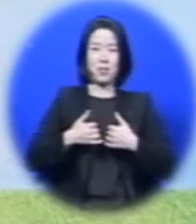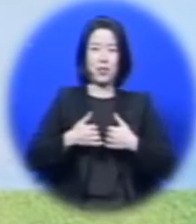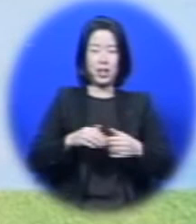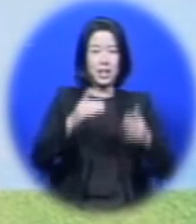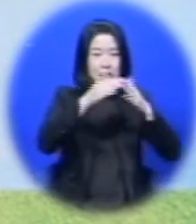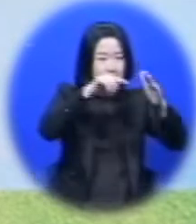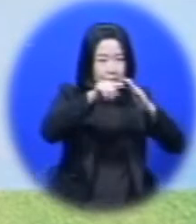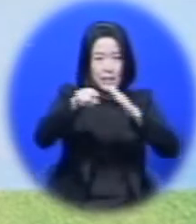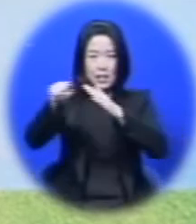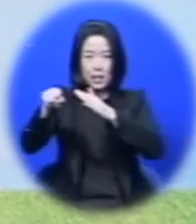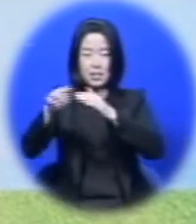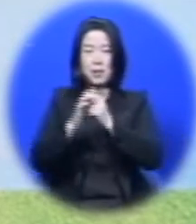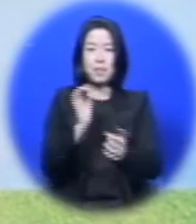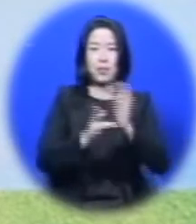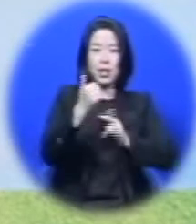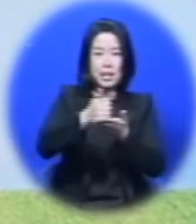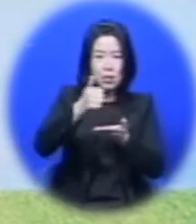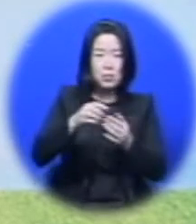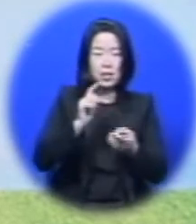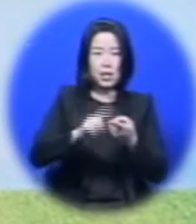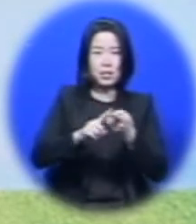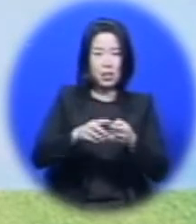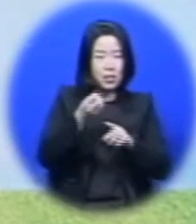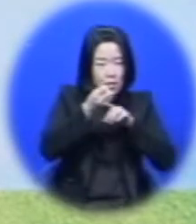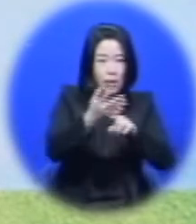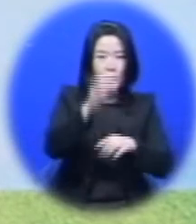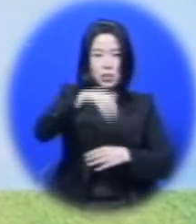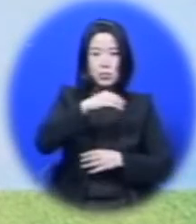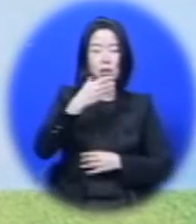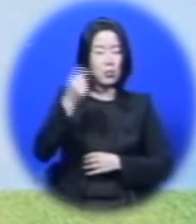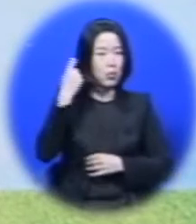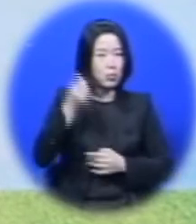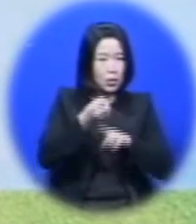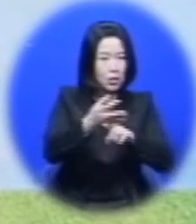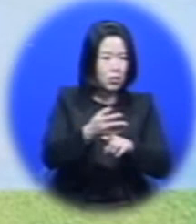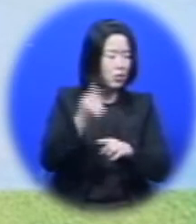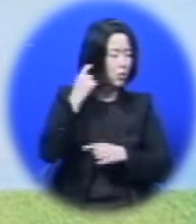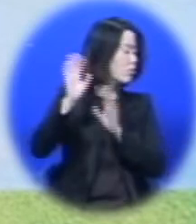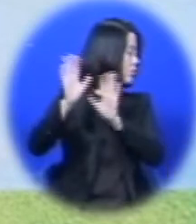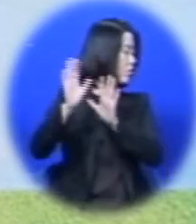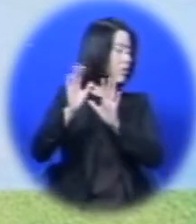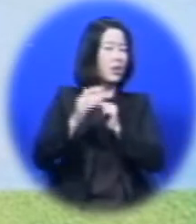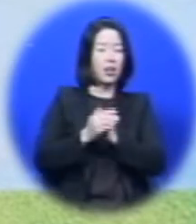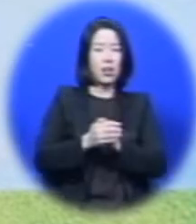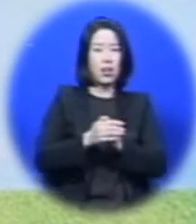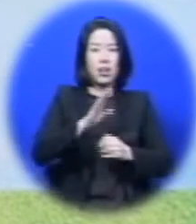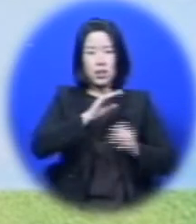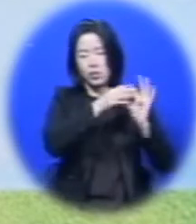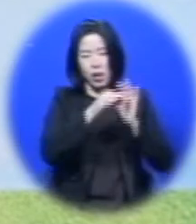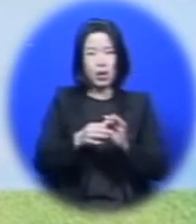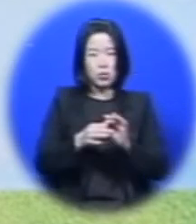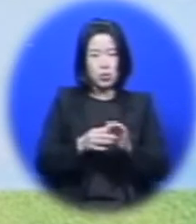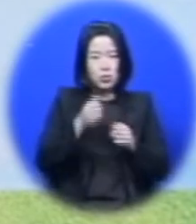집집마다 찾아다니면서 예수님에 대해서 전하고 십자가 복음을 전하는데 들으려고 안 하는 거예요. 그래도 계속 전하니까